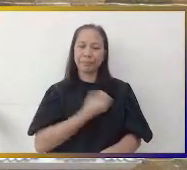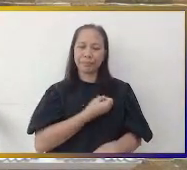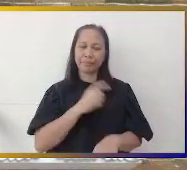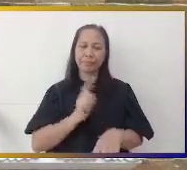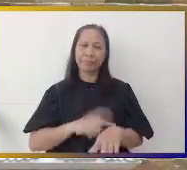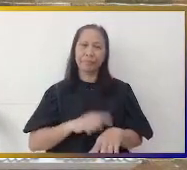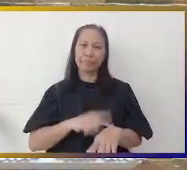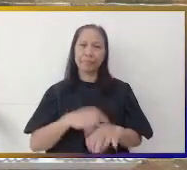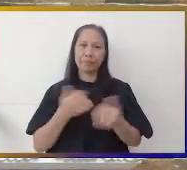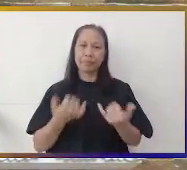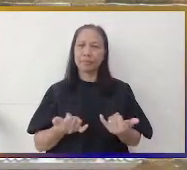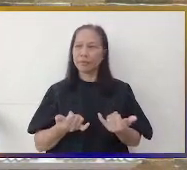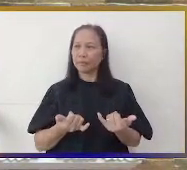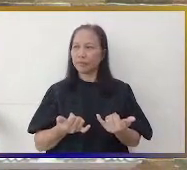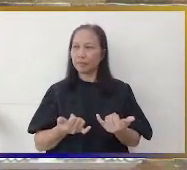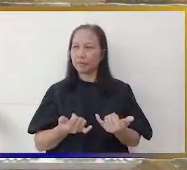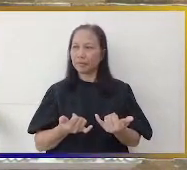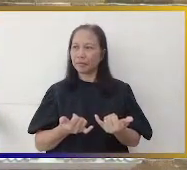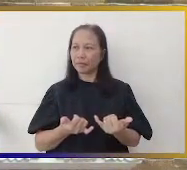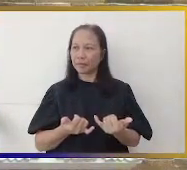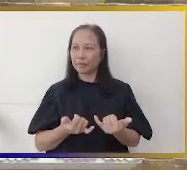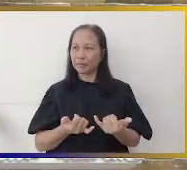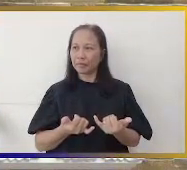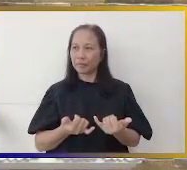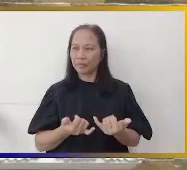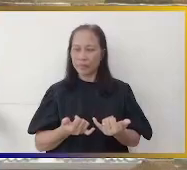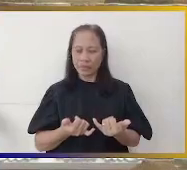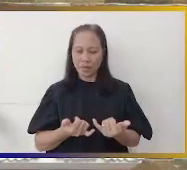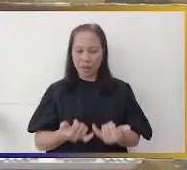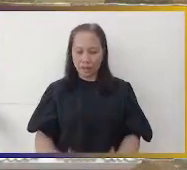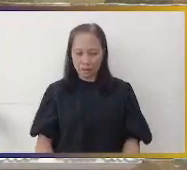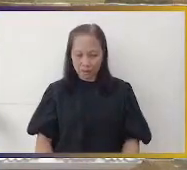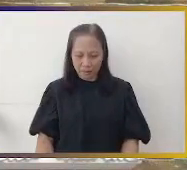this kung mamm po natin yung sa Junior church